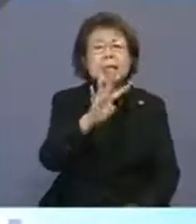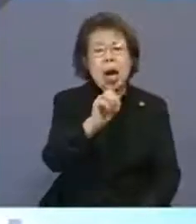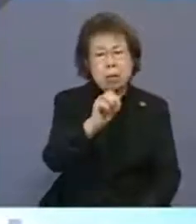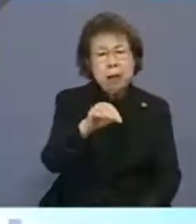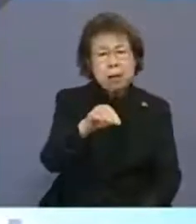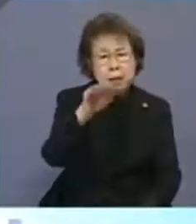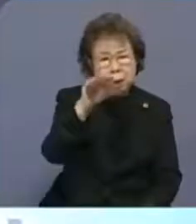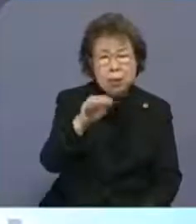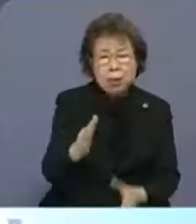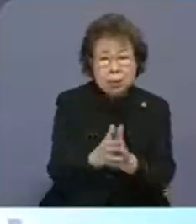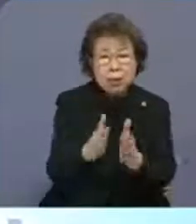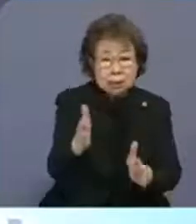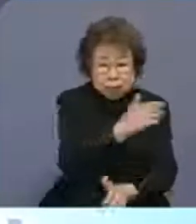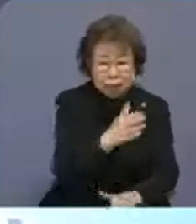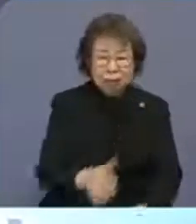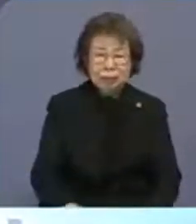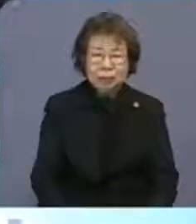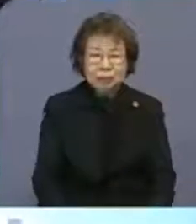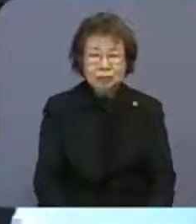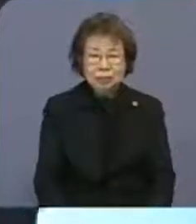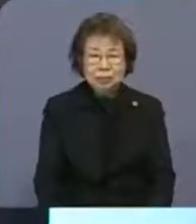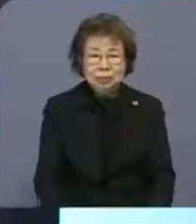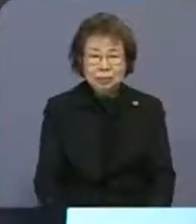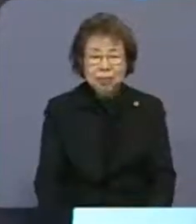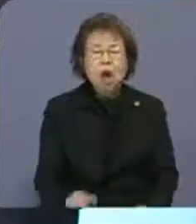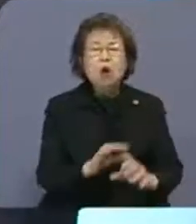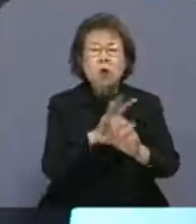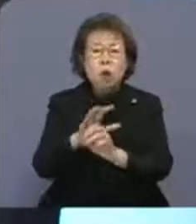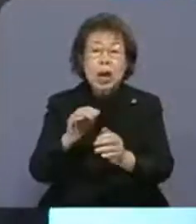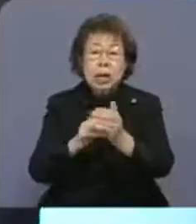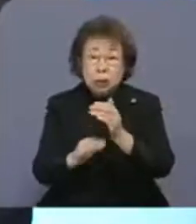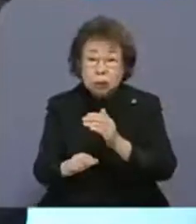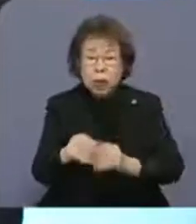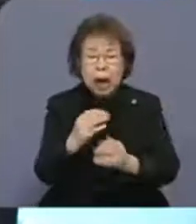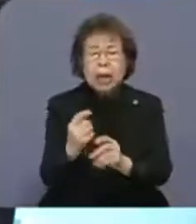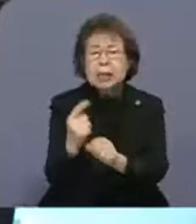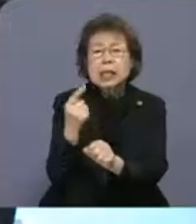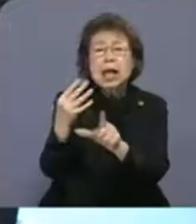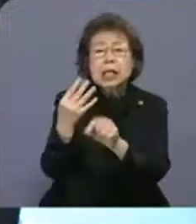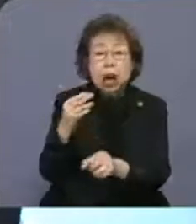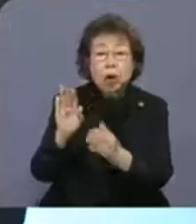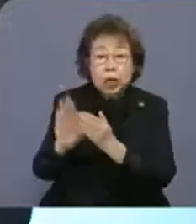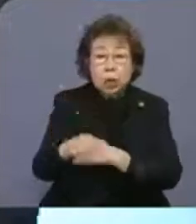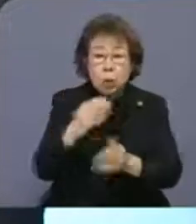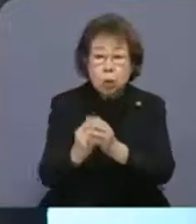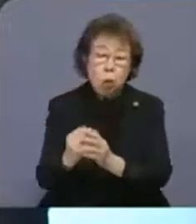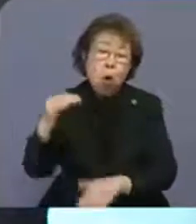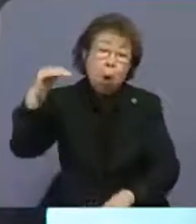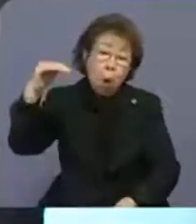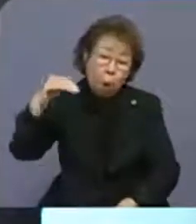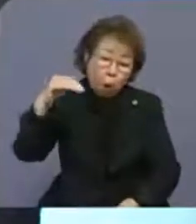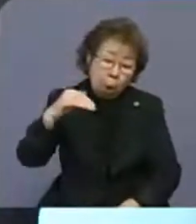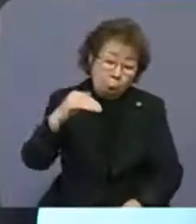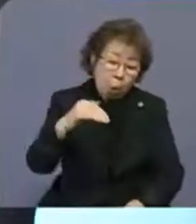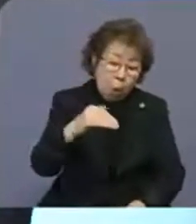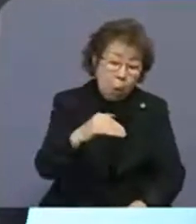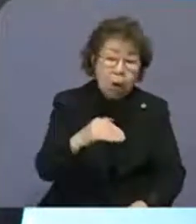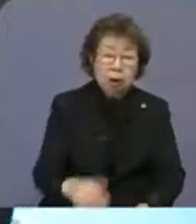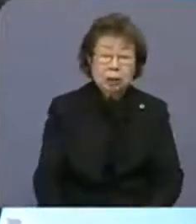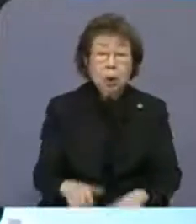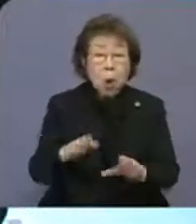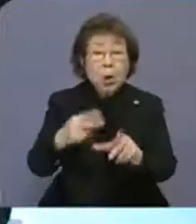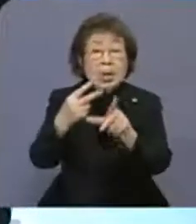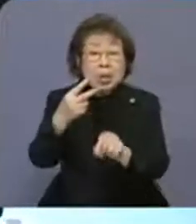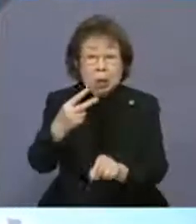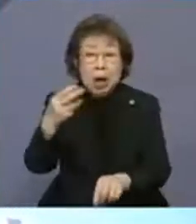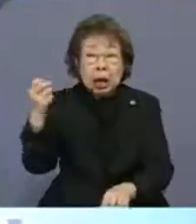넘기며 제국과 를 기록했고 프로 라이브 의 영향을 받은 지 날이 4월 이후 가파르게 하락해 있는데요 이 올해